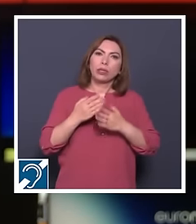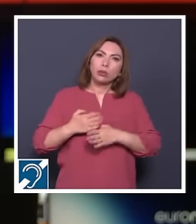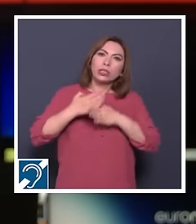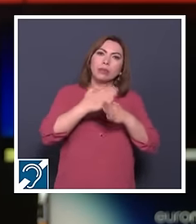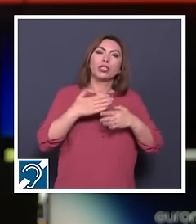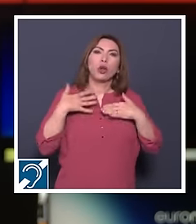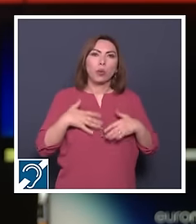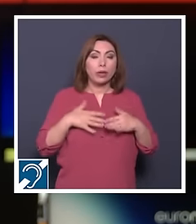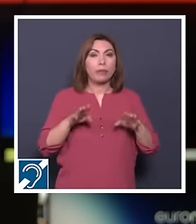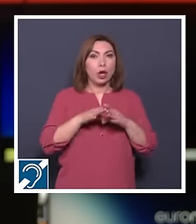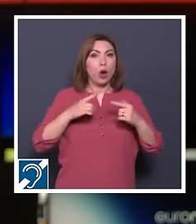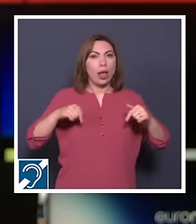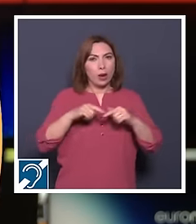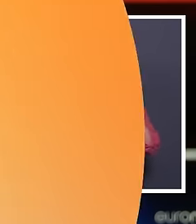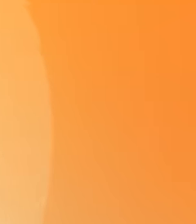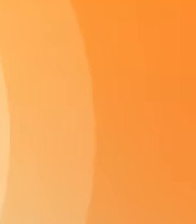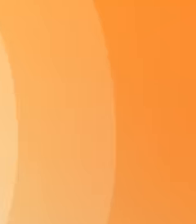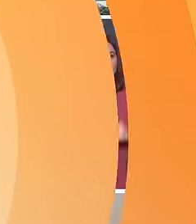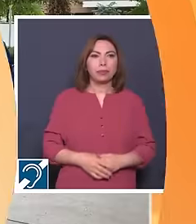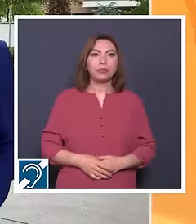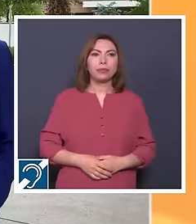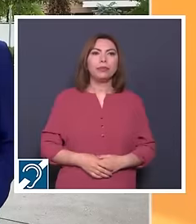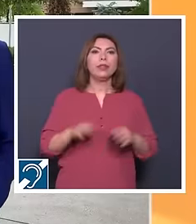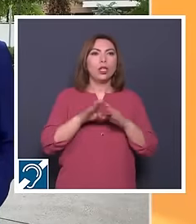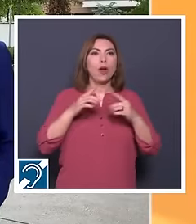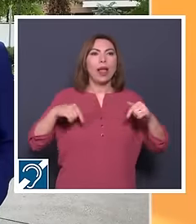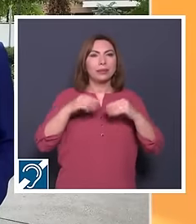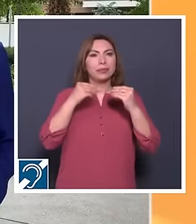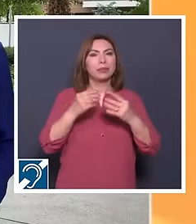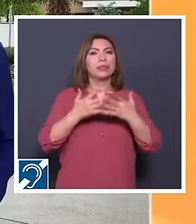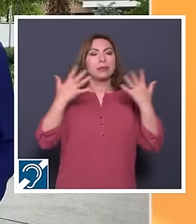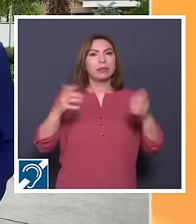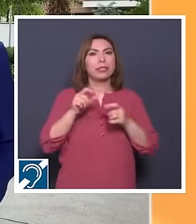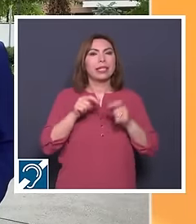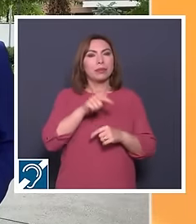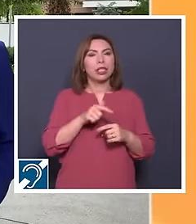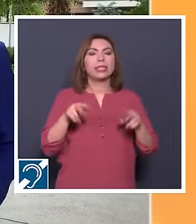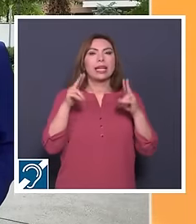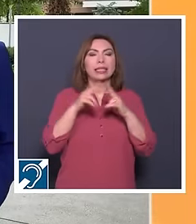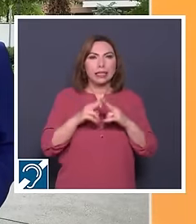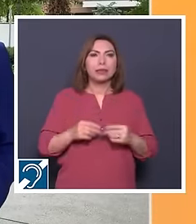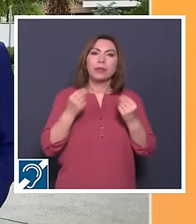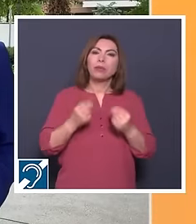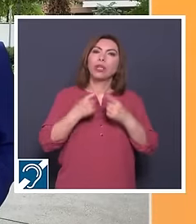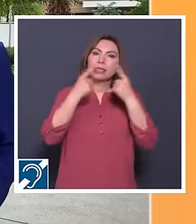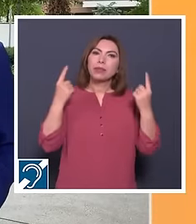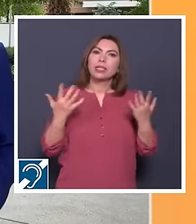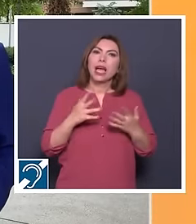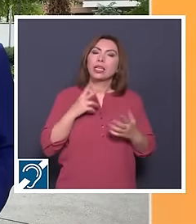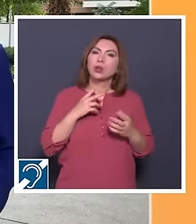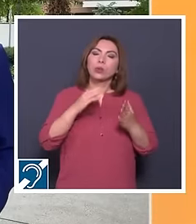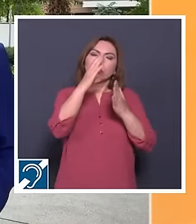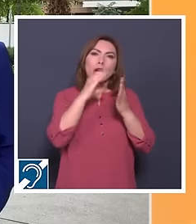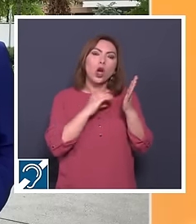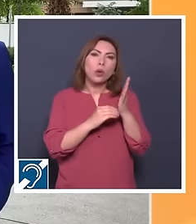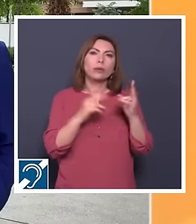Ucrainei. Colega mea, Arina Delcea, vine cu mai multe detalii despre această întâlnire. Bună dimineața, Arina! Care sunt concluziile întâlnirii